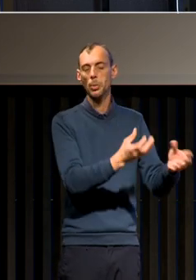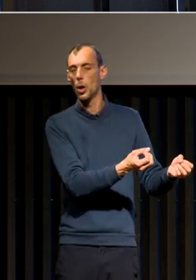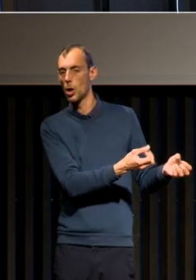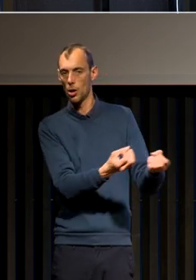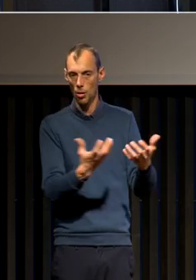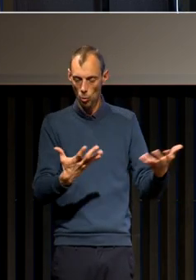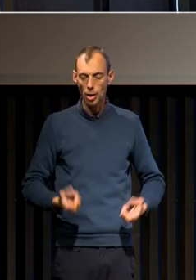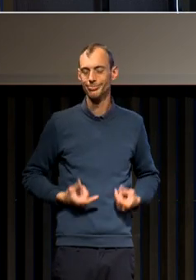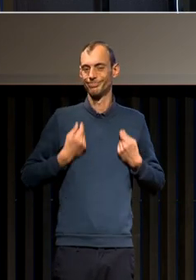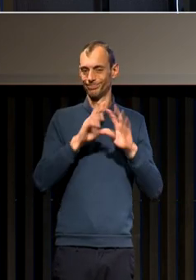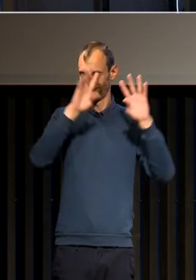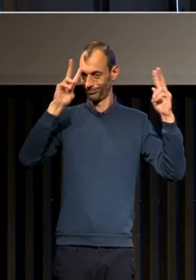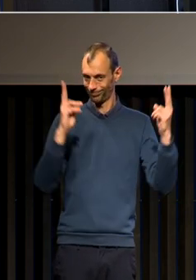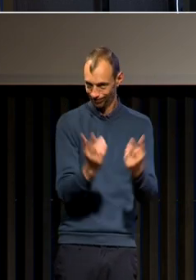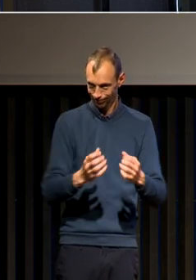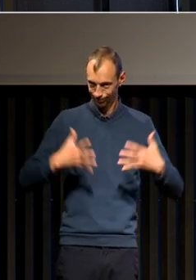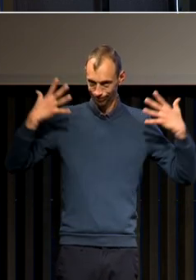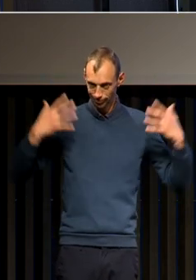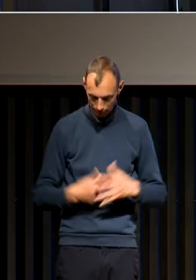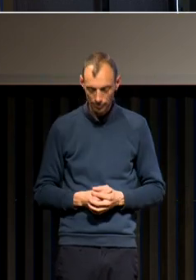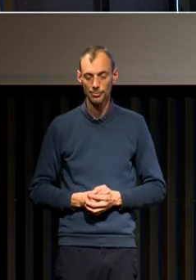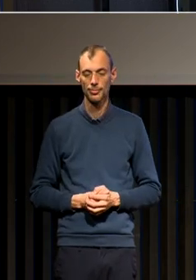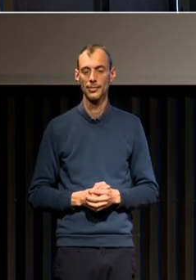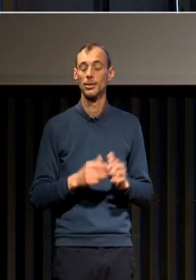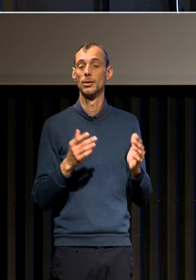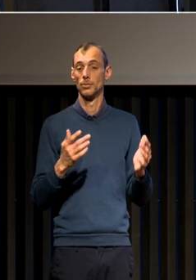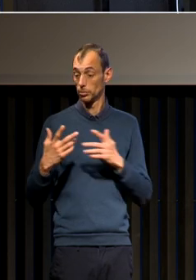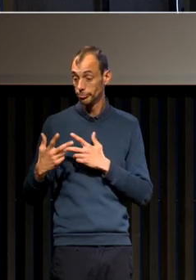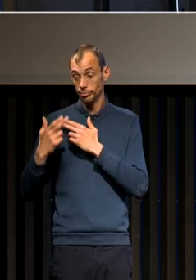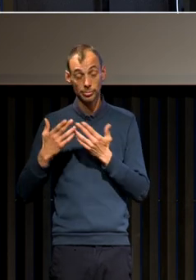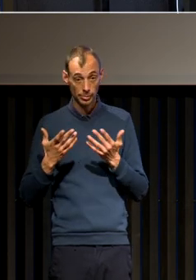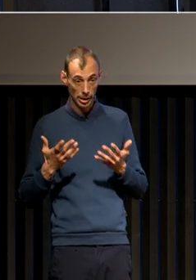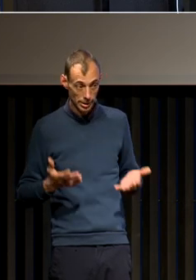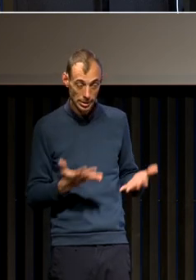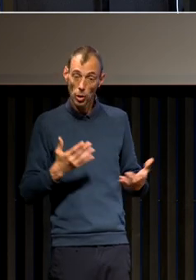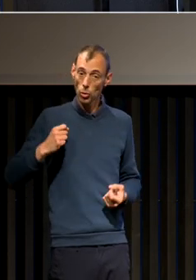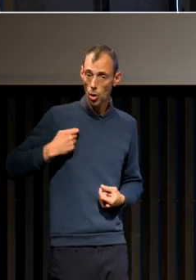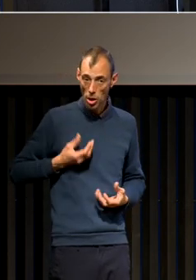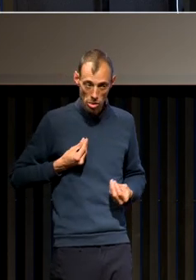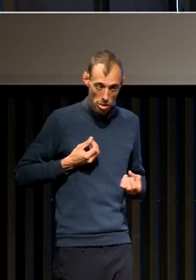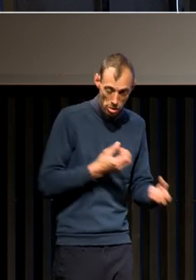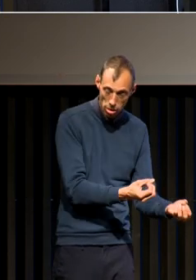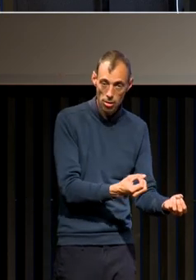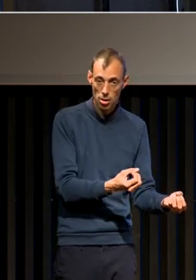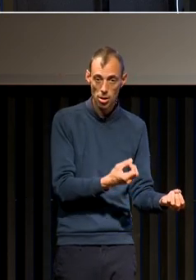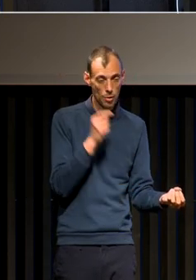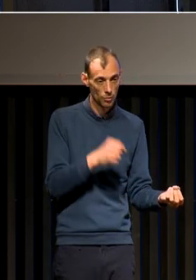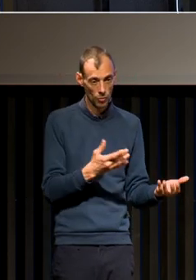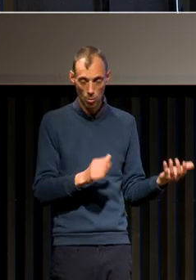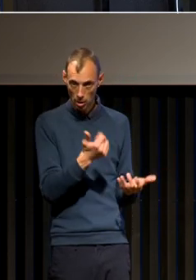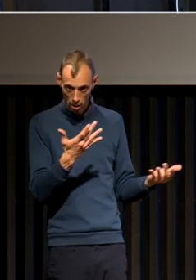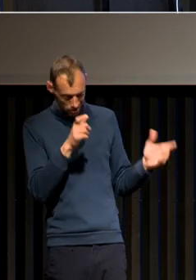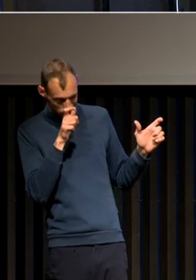Tous les traitements de stimulation de l'ovulation, quels qu'ils soient, doivent être surveillés par ce qu'on appelle un